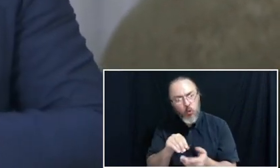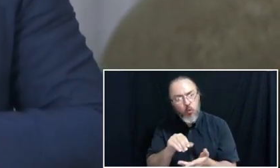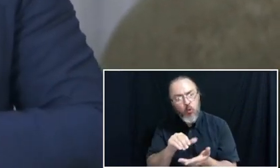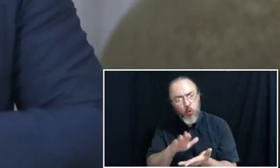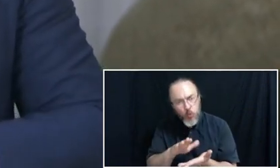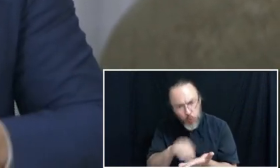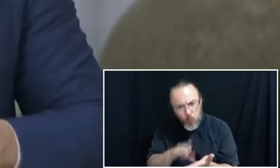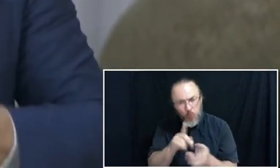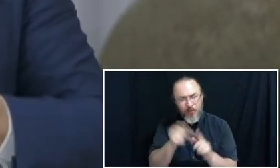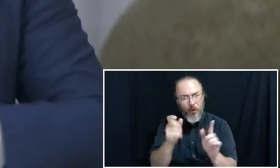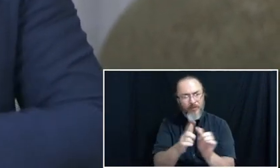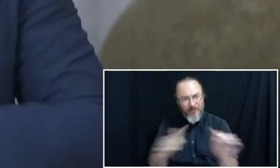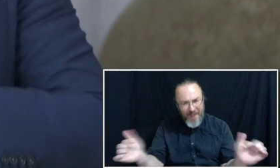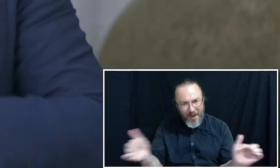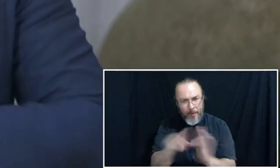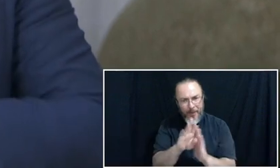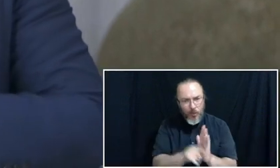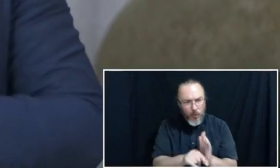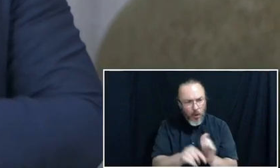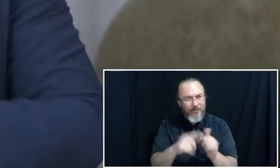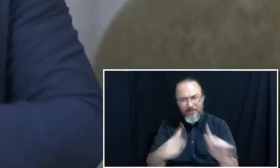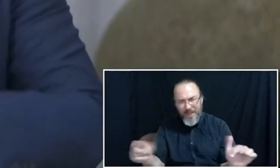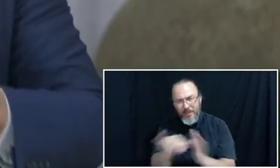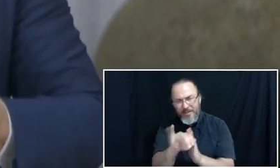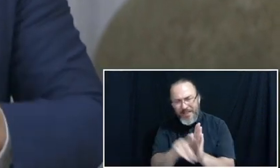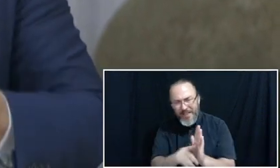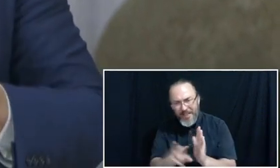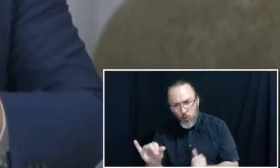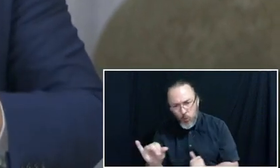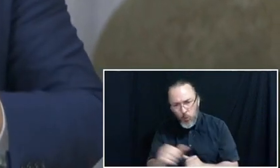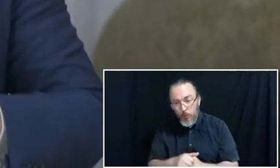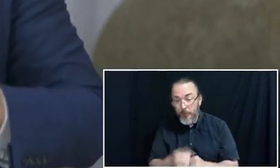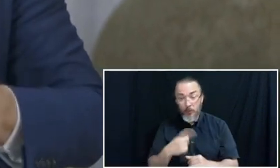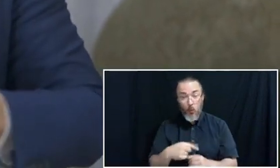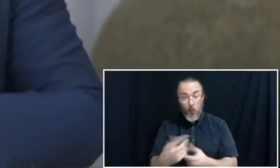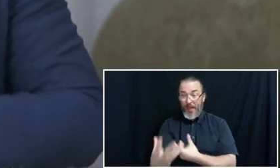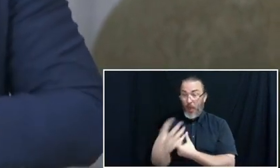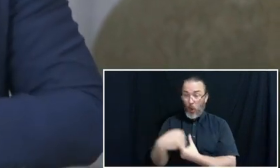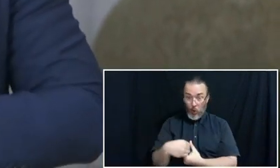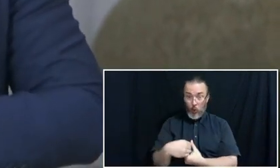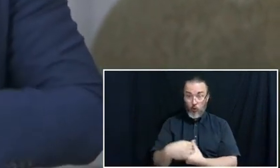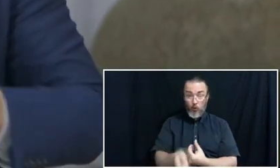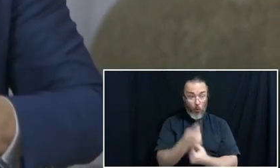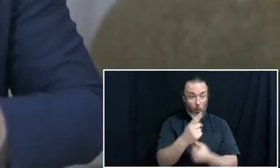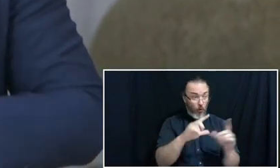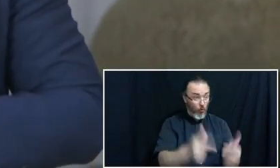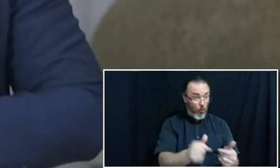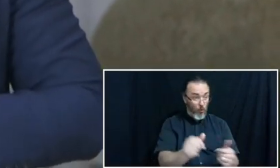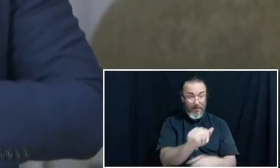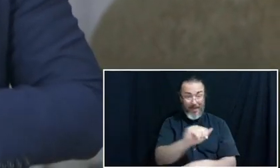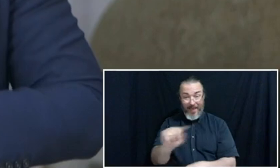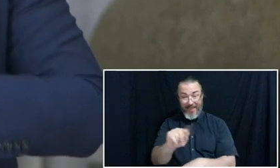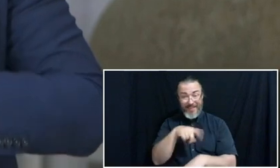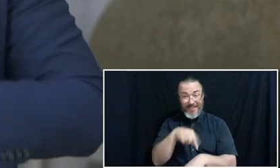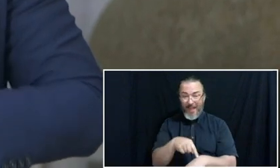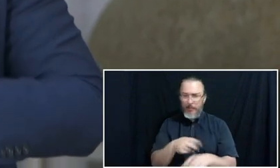doit comprendre des élèves ayant toutes sortes d'aptitudes et les écoles doivent